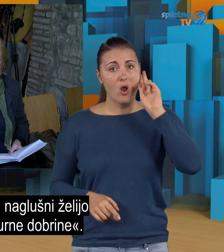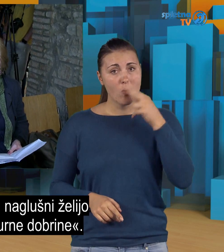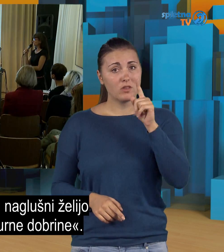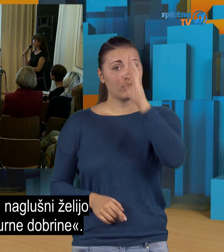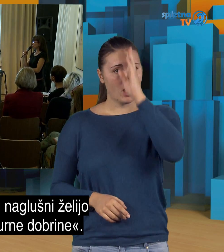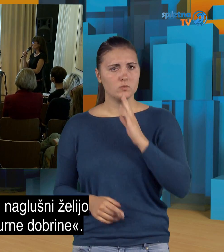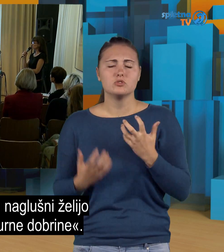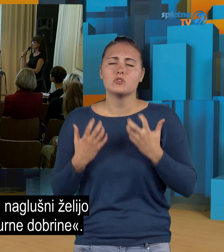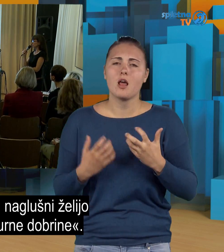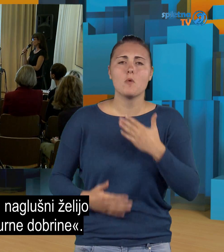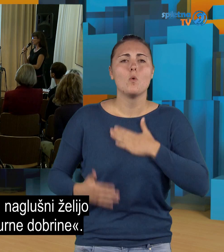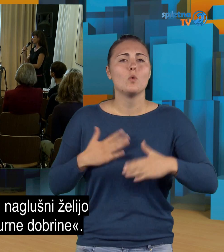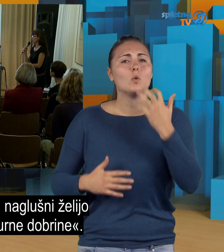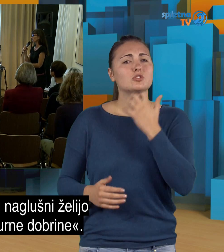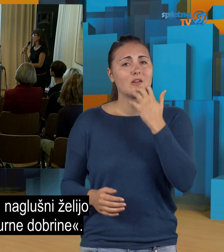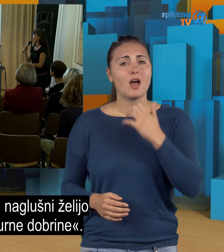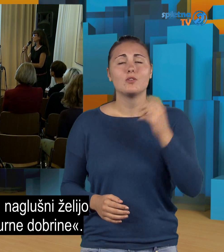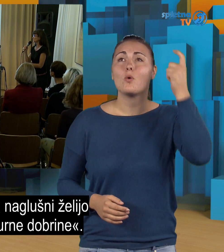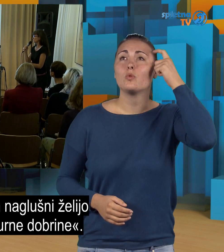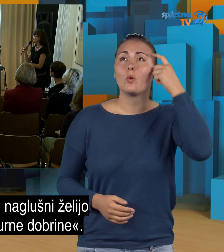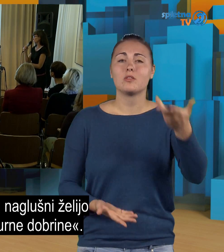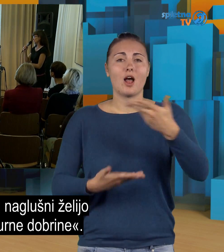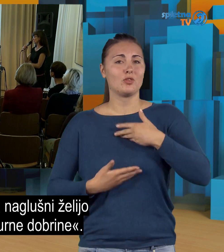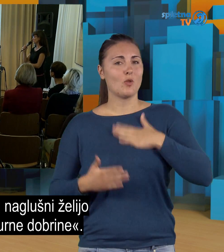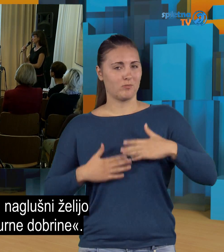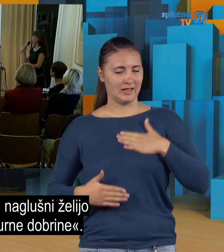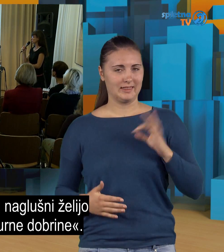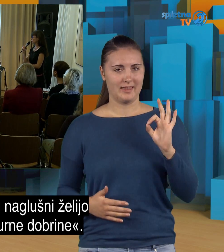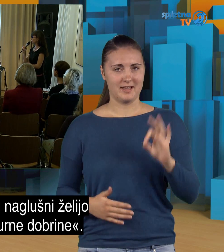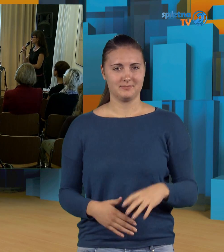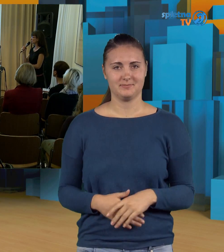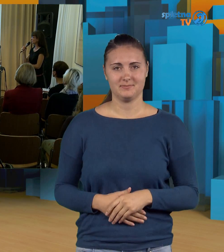Tudi gluhi in naglušni želijo uživati kulturne dobrine.